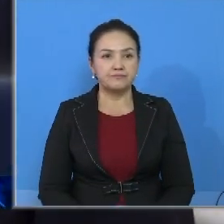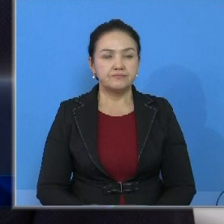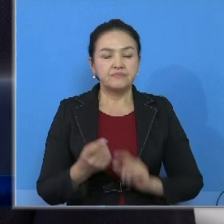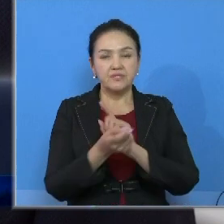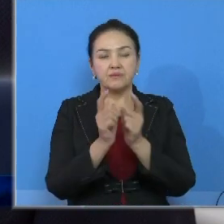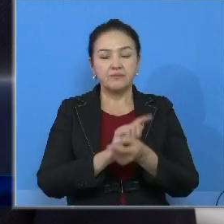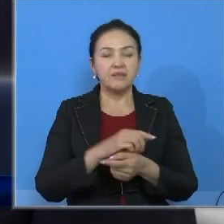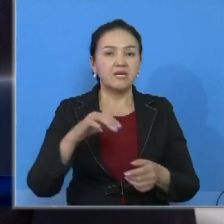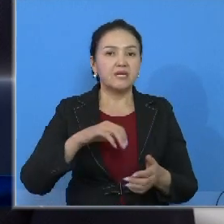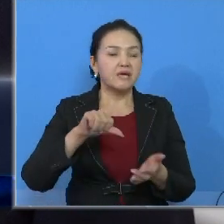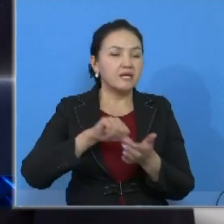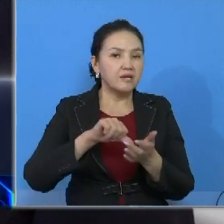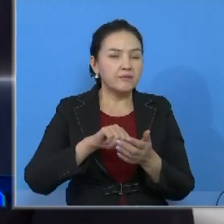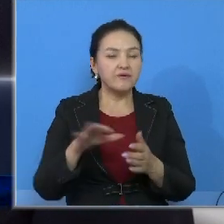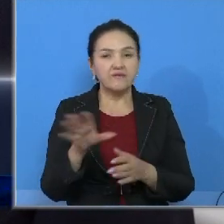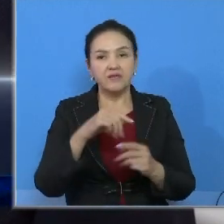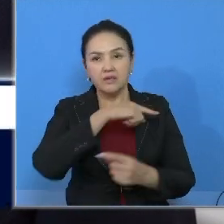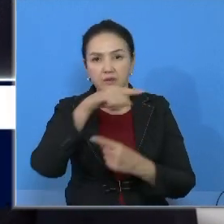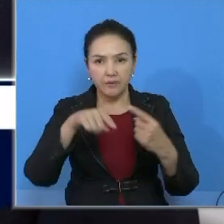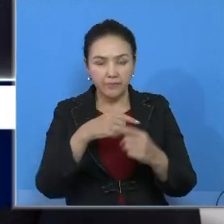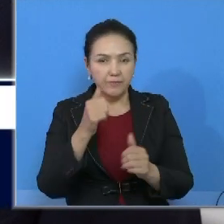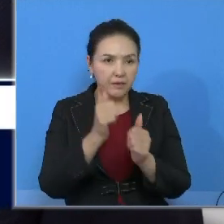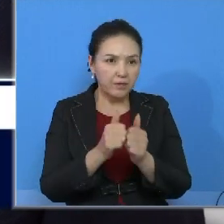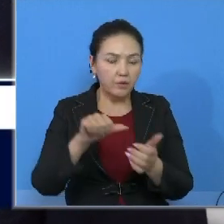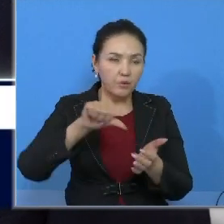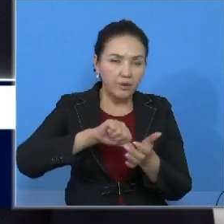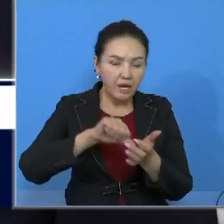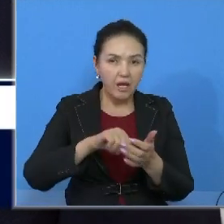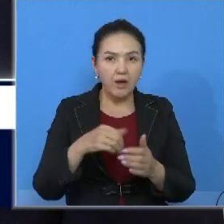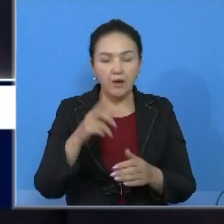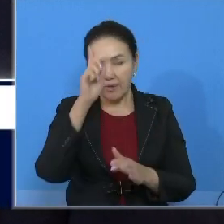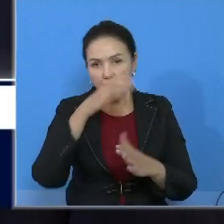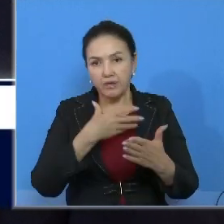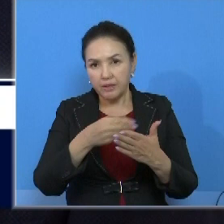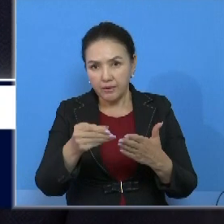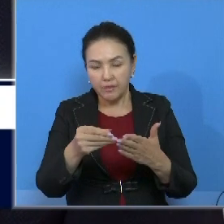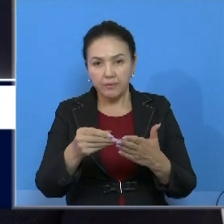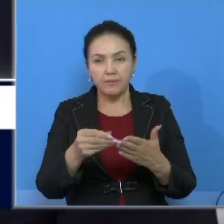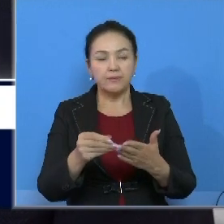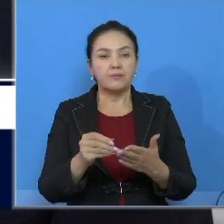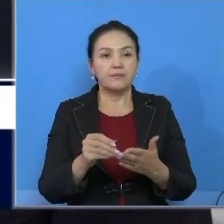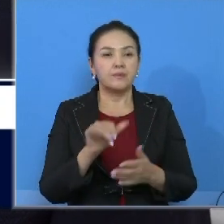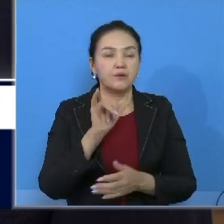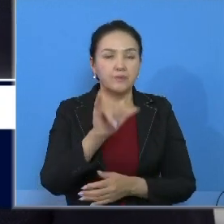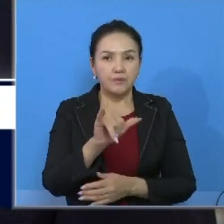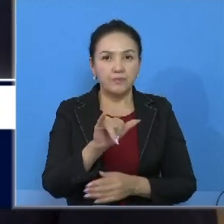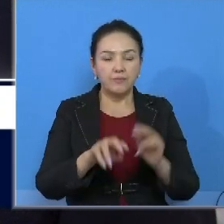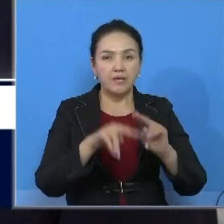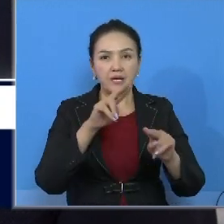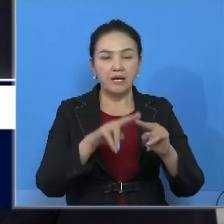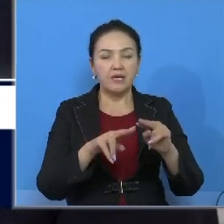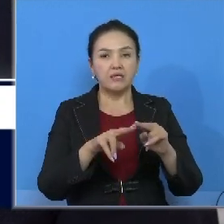Изменения коснулись о том, что есть субъекты бизнеса, они участвуют в госзакупках, значит, у них построен